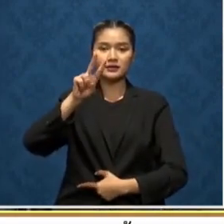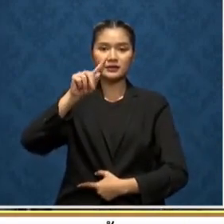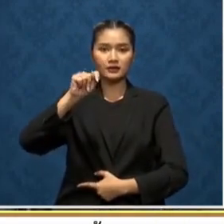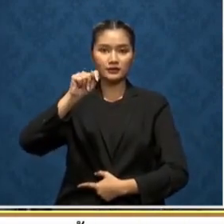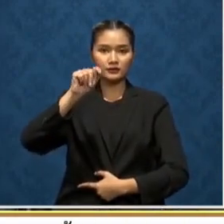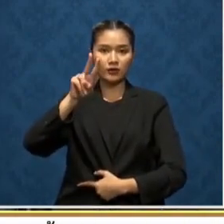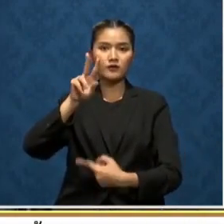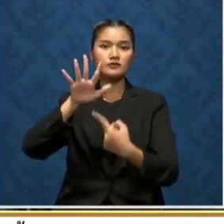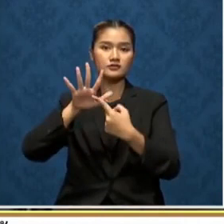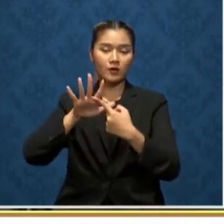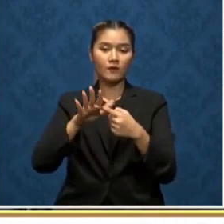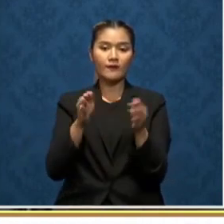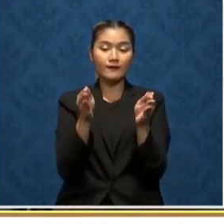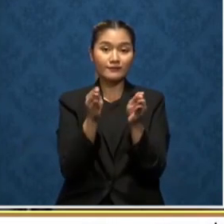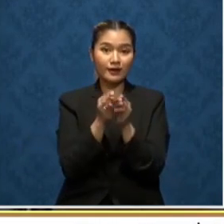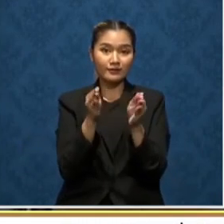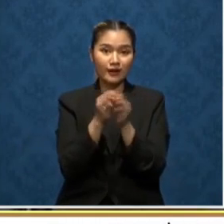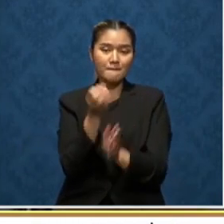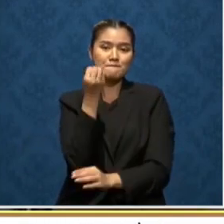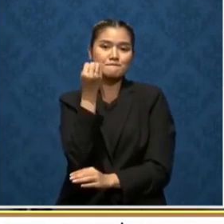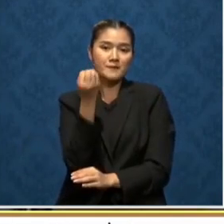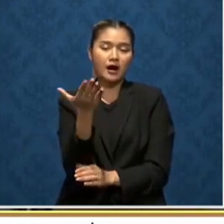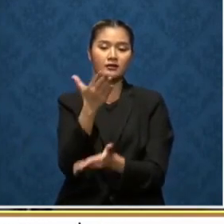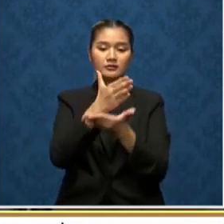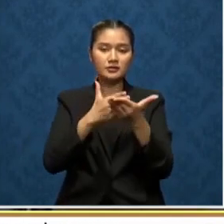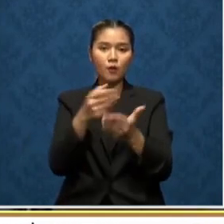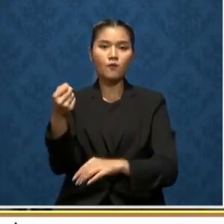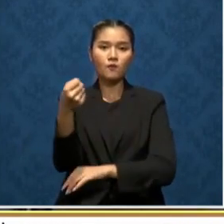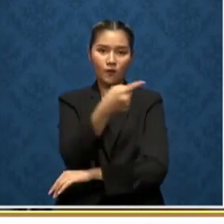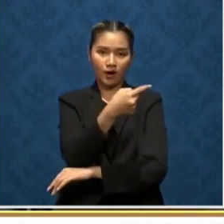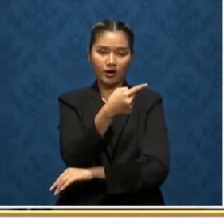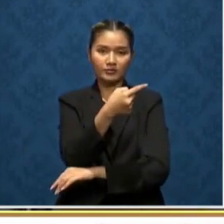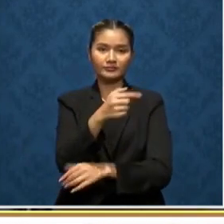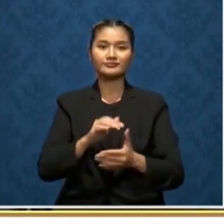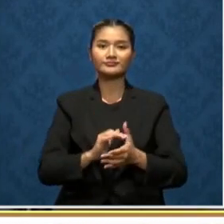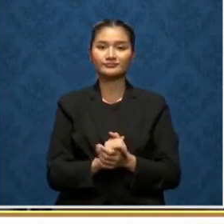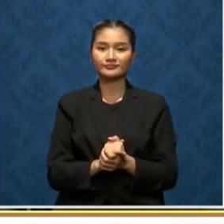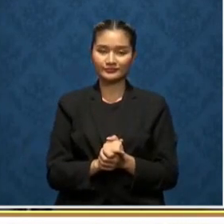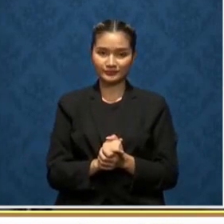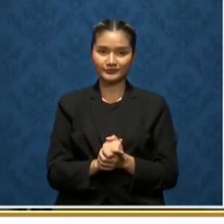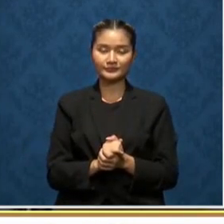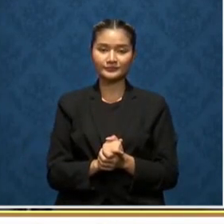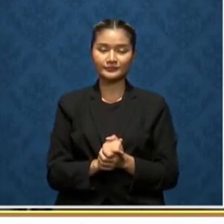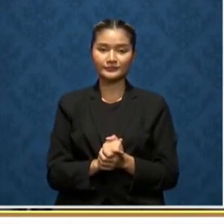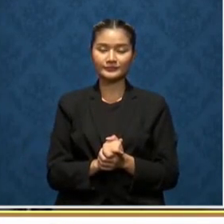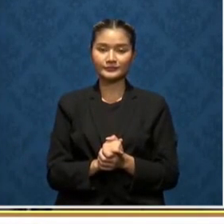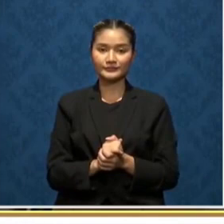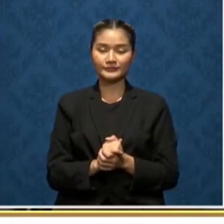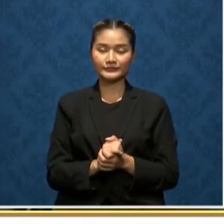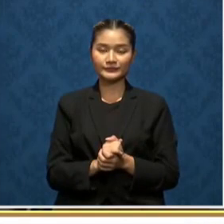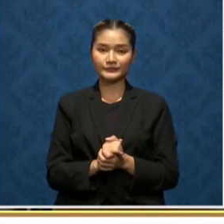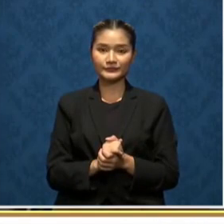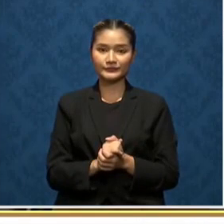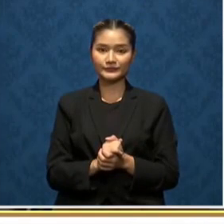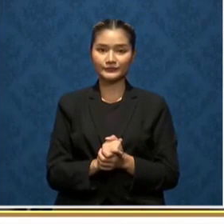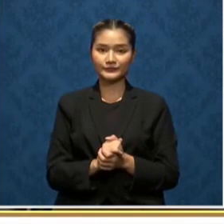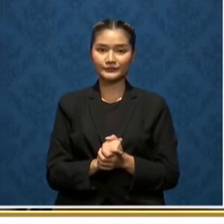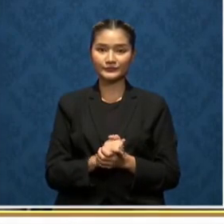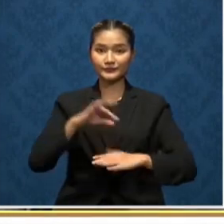ด้วยคะแนนเสียงมากกว่ากึ่งหนึ่งของจำนวนสมาชิกทั้งหมดเท่าที่มีอยู่ของทั้งสองสภาจึงแ